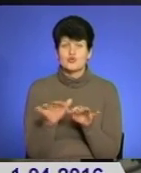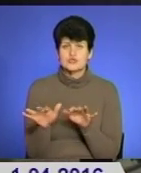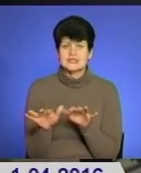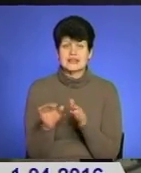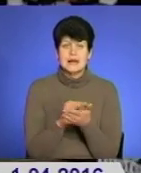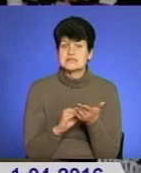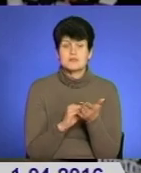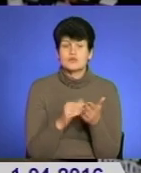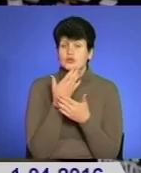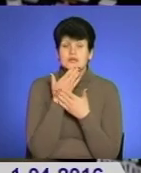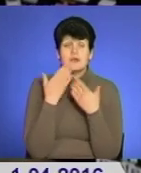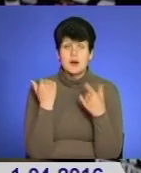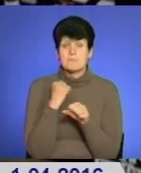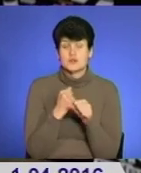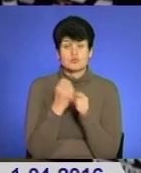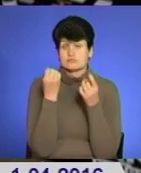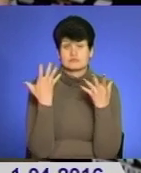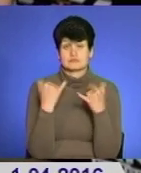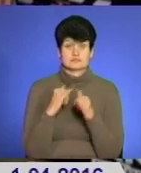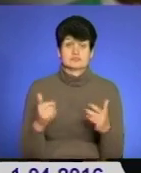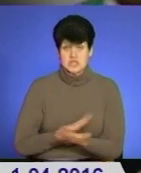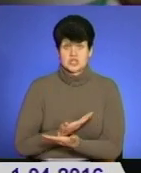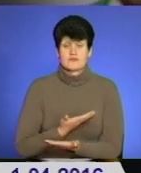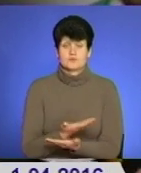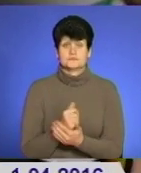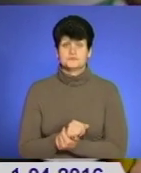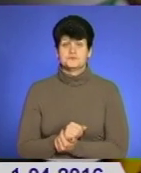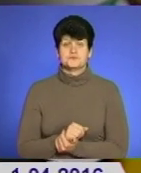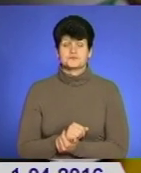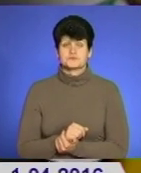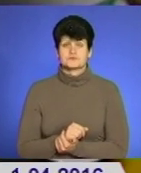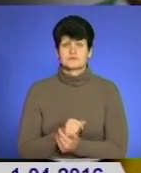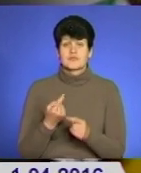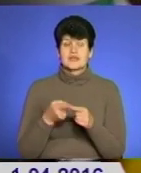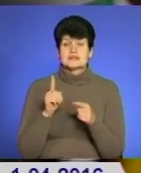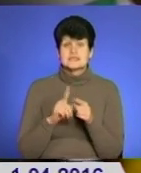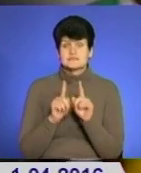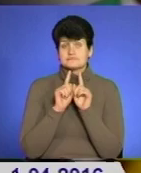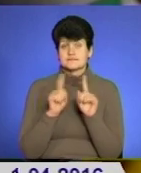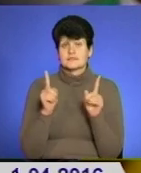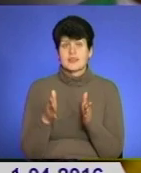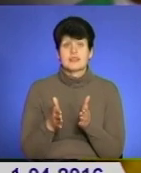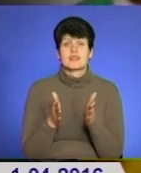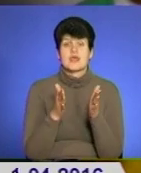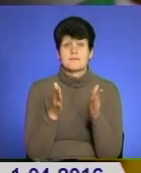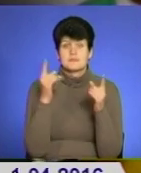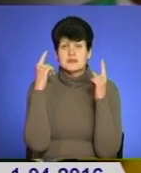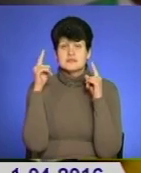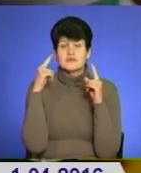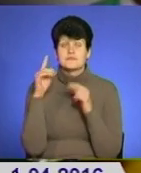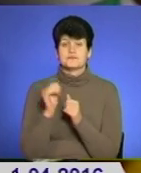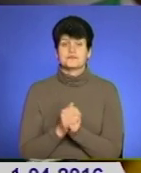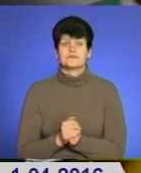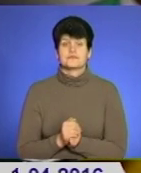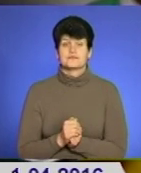не записують, оскільки працюють експромтом наживо. Це своєрідний напрям